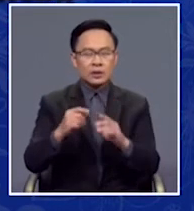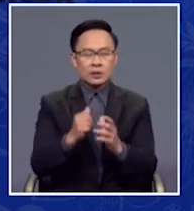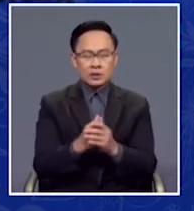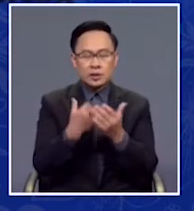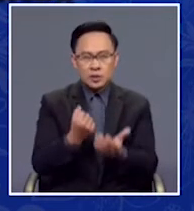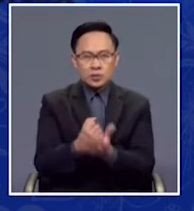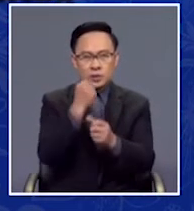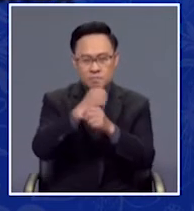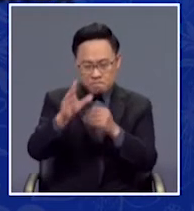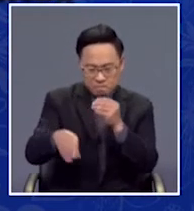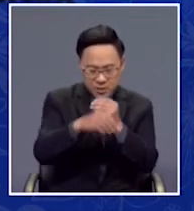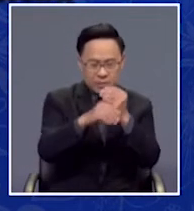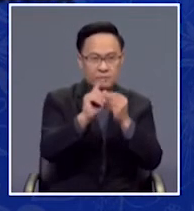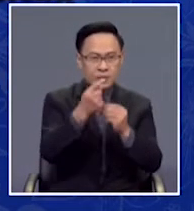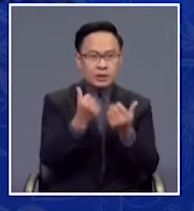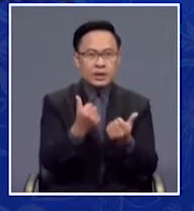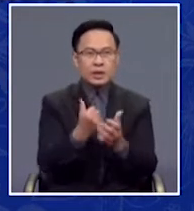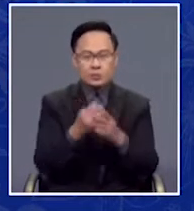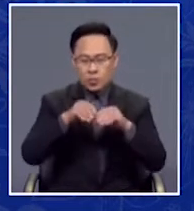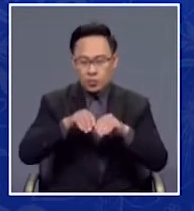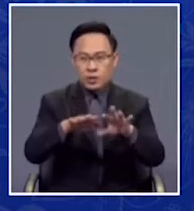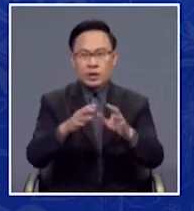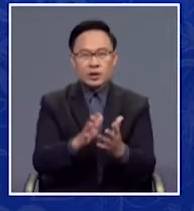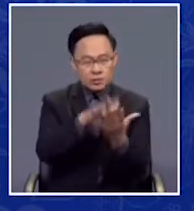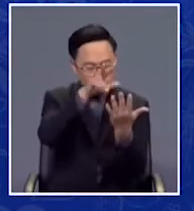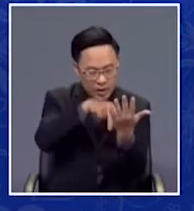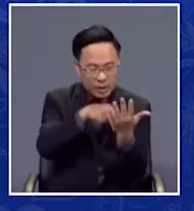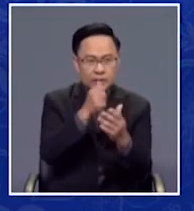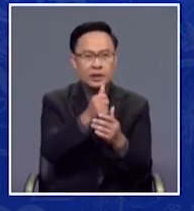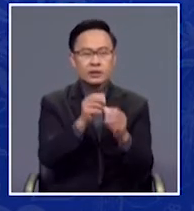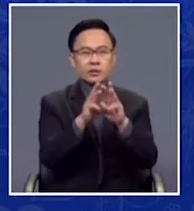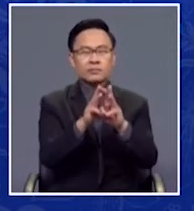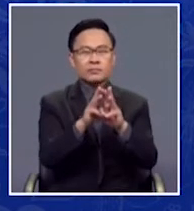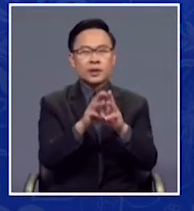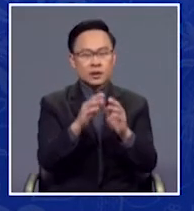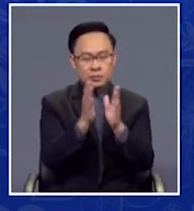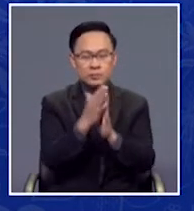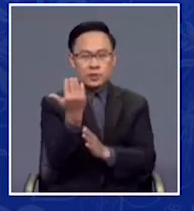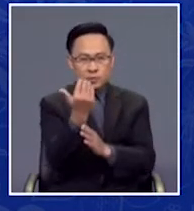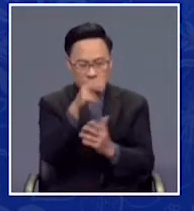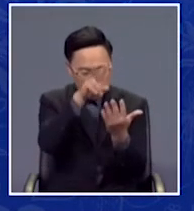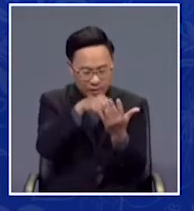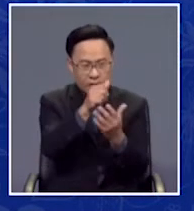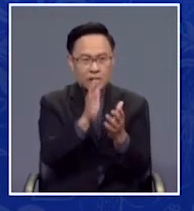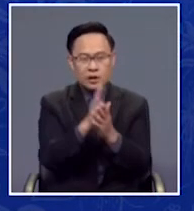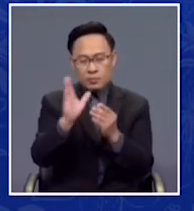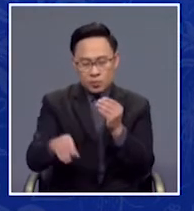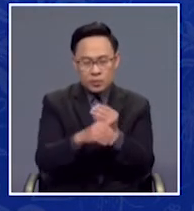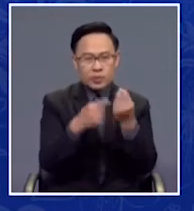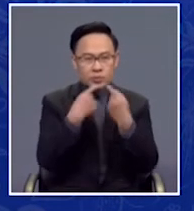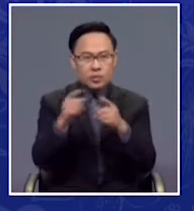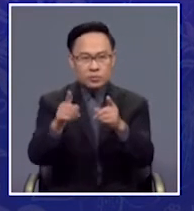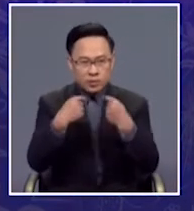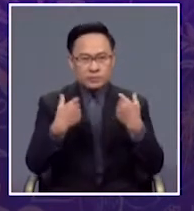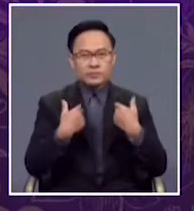รุณาแต่งเพิ่มเติมมานะครับเดี๋ยวก็กรุณาอ่านเอานะครับตามจอภาพนะครับและผมก็แต่งเพิ่มเติมตอบคุณนวรัตน์ไปด้